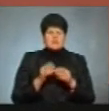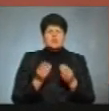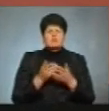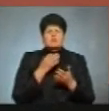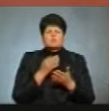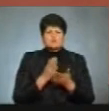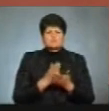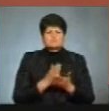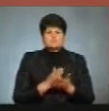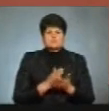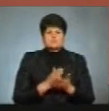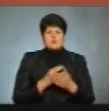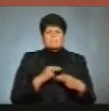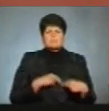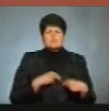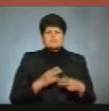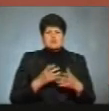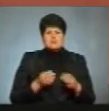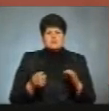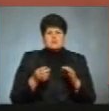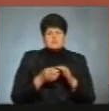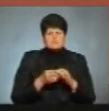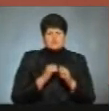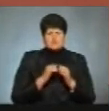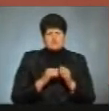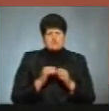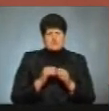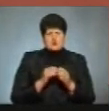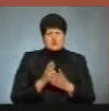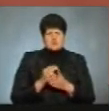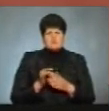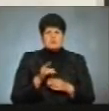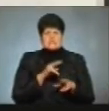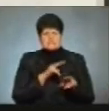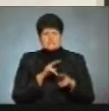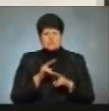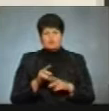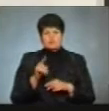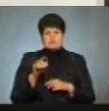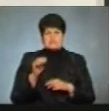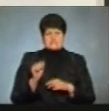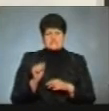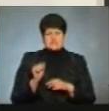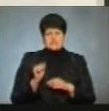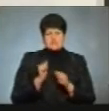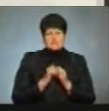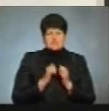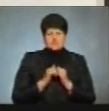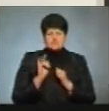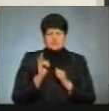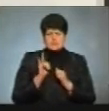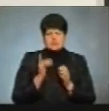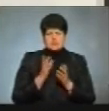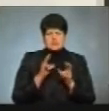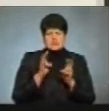вони відповідальність несуть? Тобто саме працівники, які закріплені біля кожного атракціону? Вони слідкують за кожним